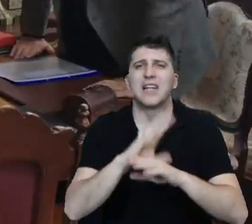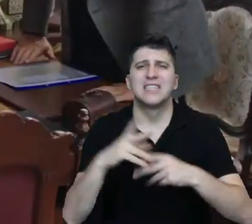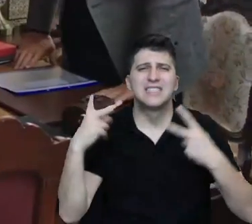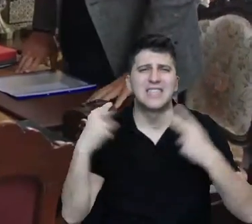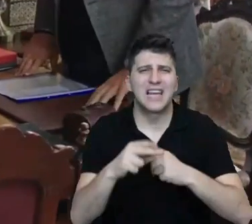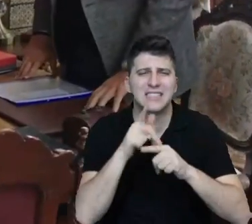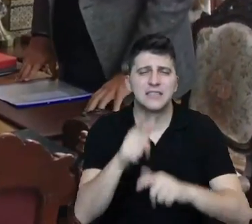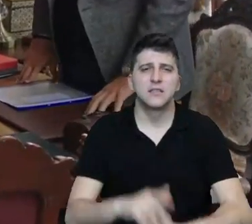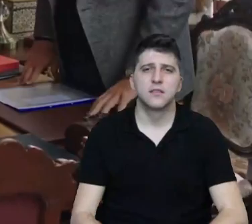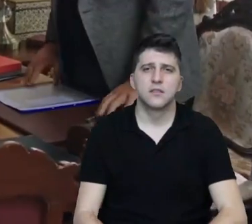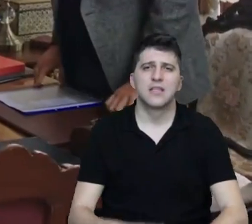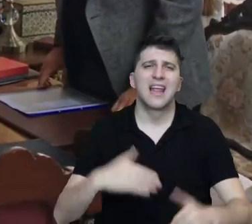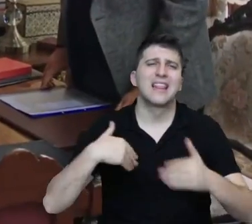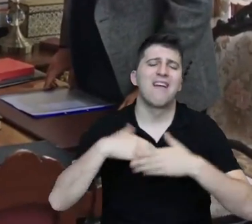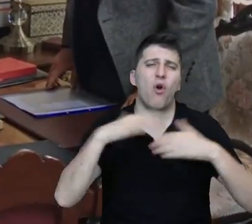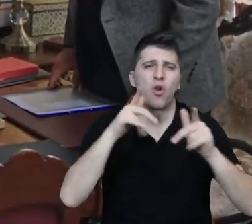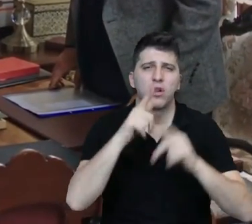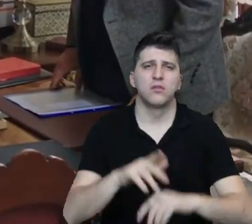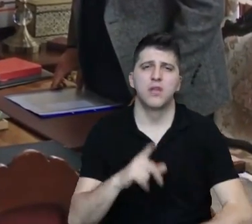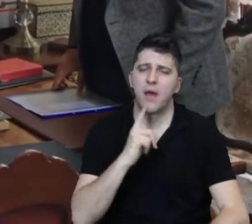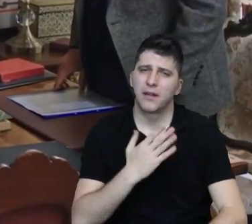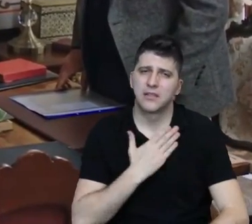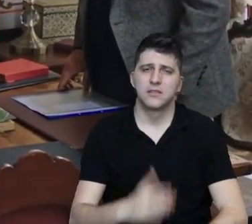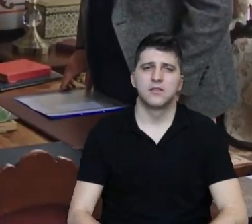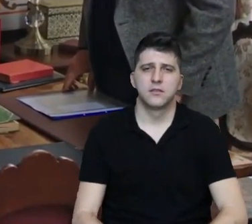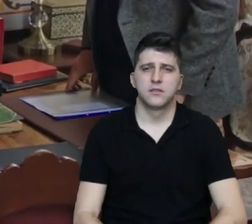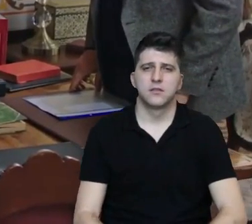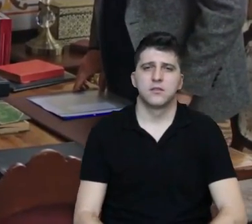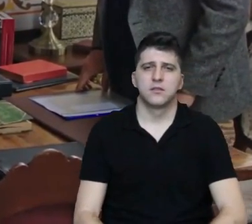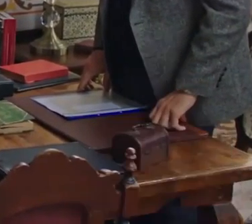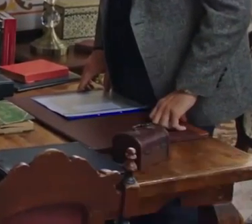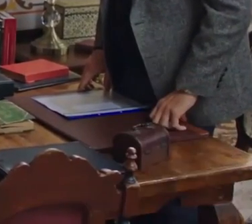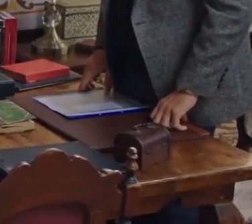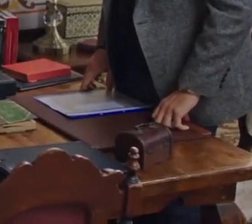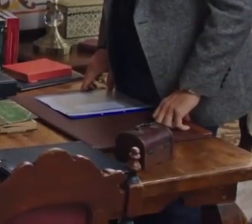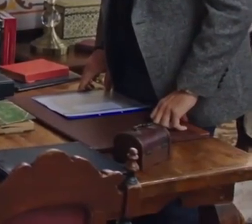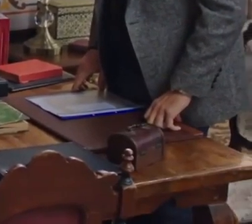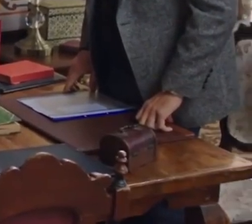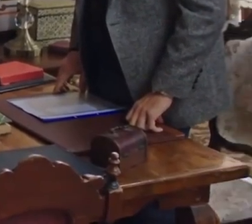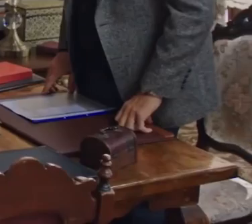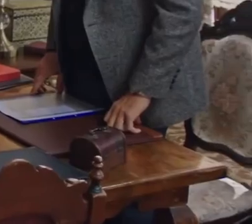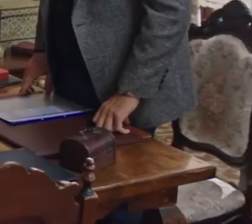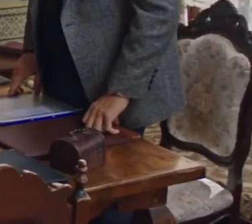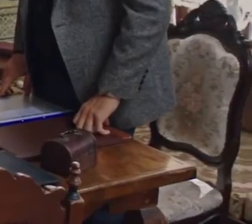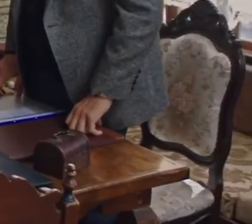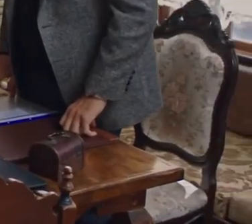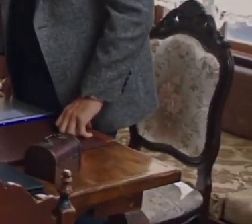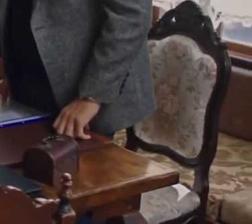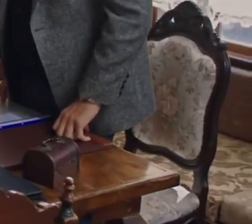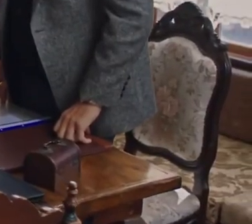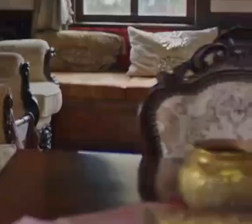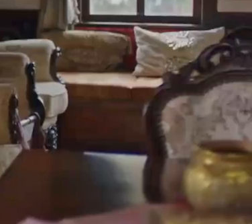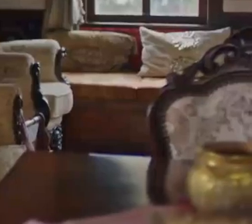Kes! Ayaklandı. Defol! Emredersiniz. Ne yana gideceğini şaşırmış gibi bakınarak odadan çıktı.